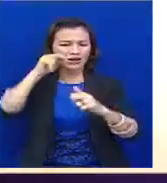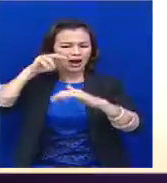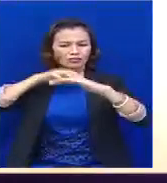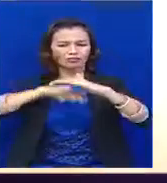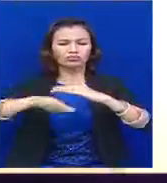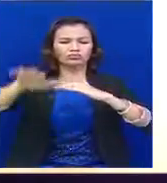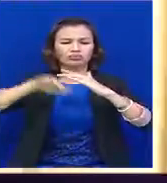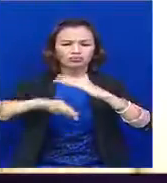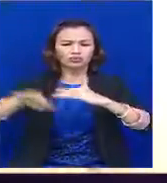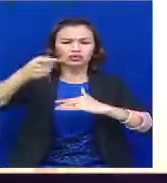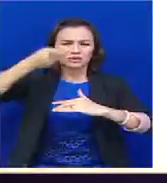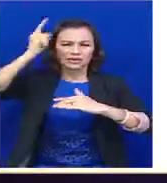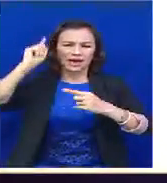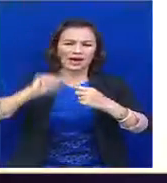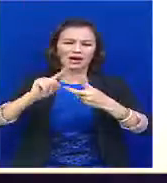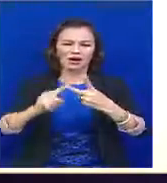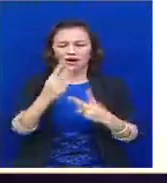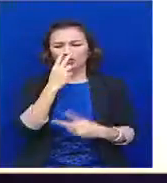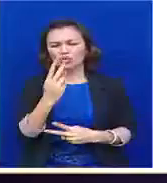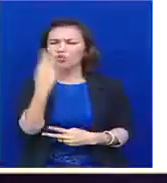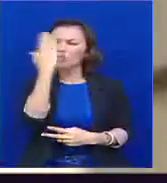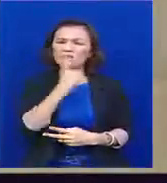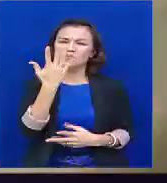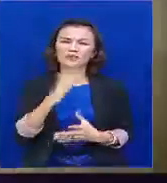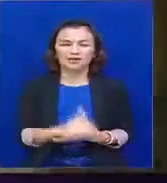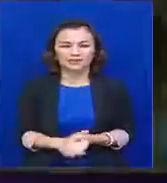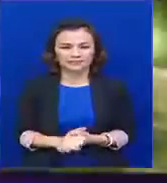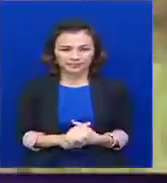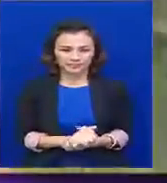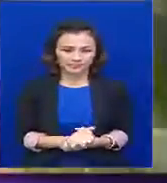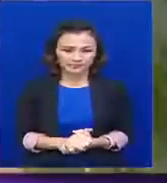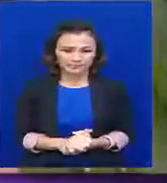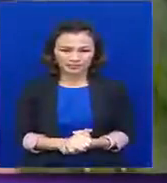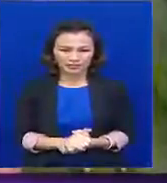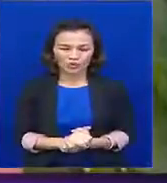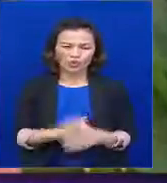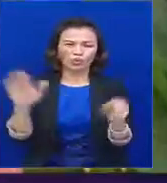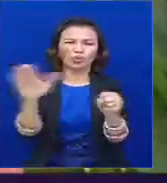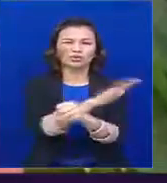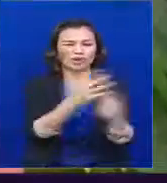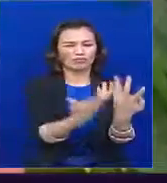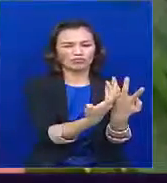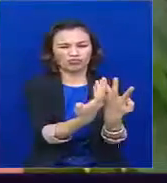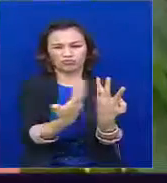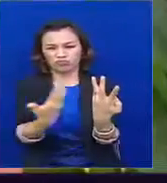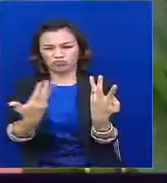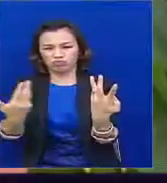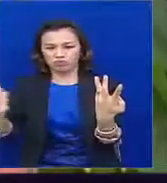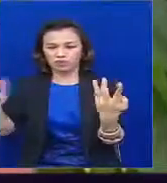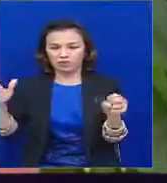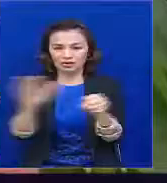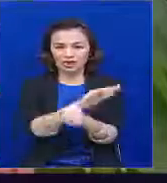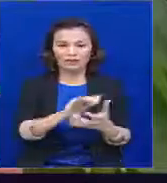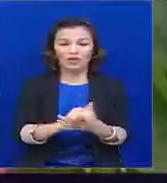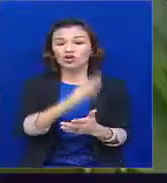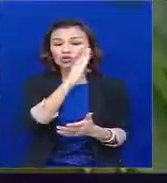สะดวกแล้วยังทำให้ทัศนียภาพเสียไปด้วย มันเยอะเต็มไปหมดแล้วเวลาพักเนี้ยถ้าสมมติว่าลม